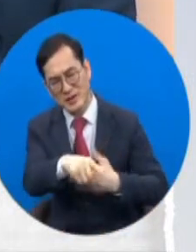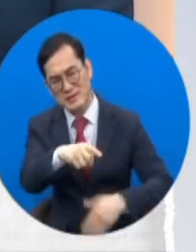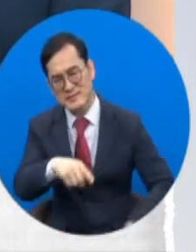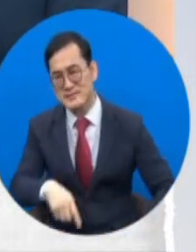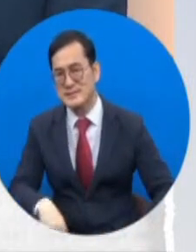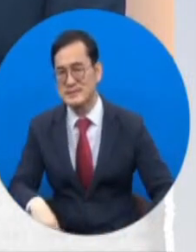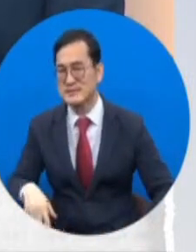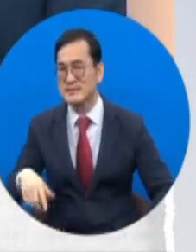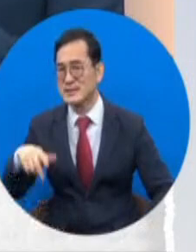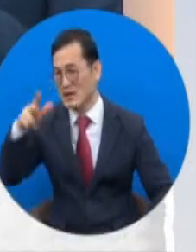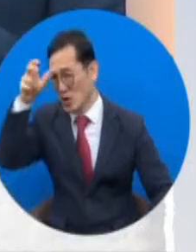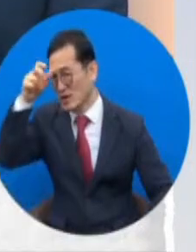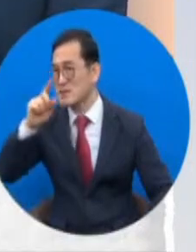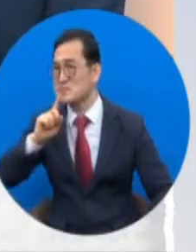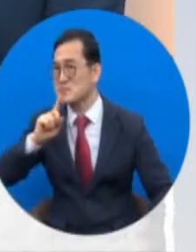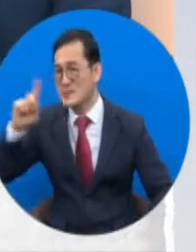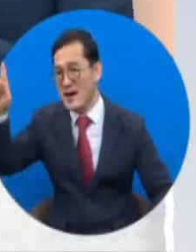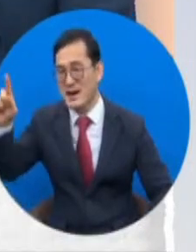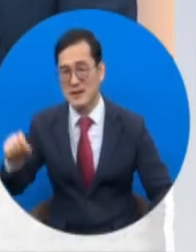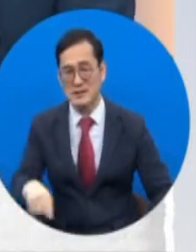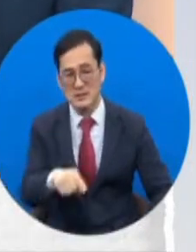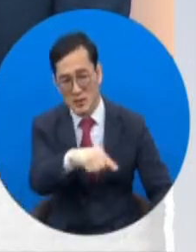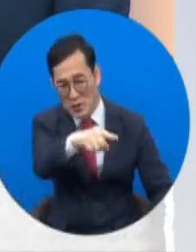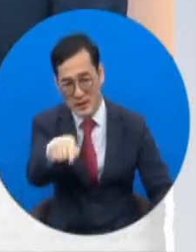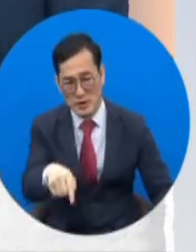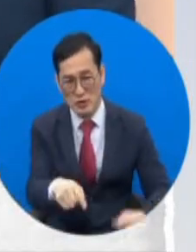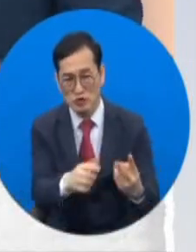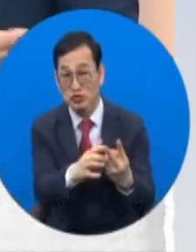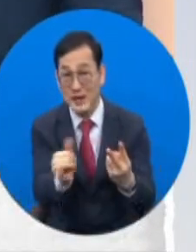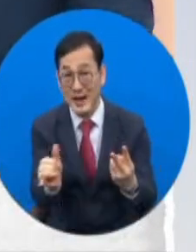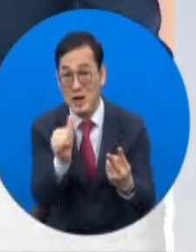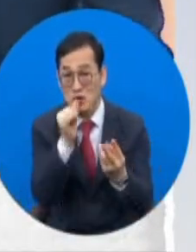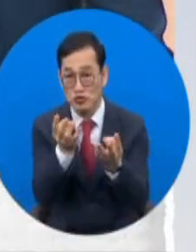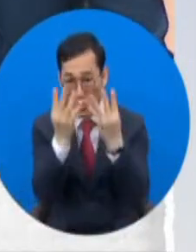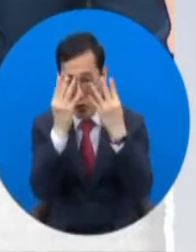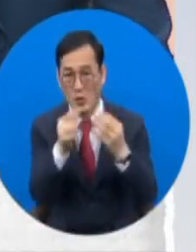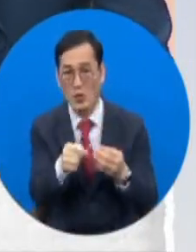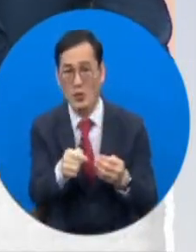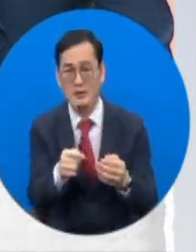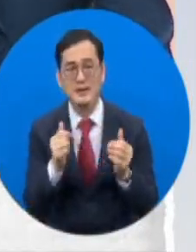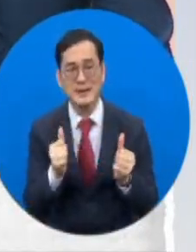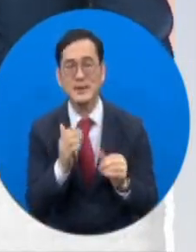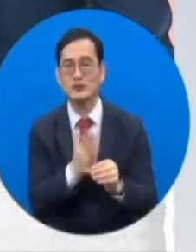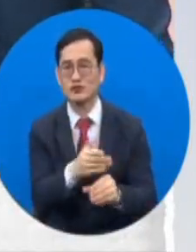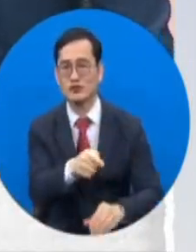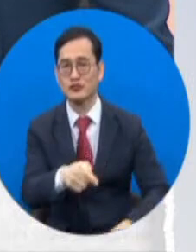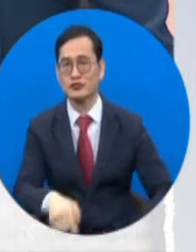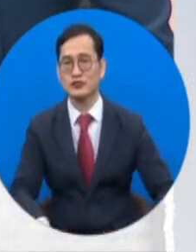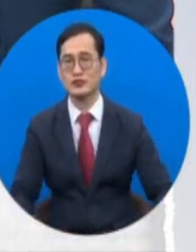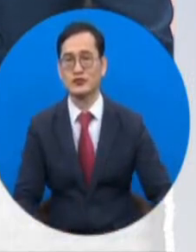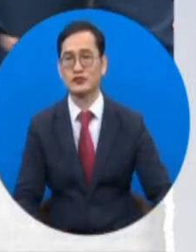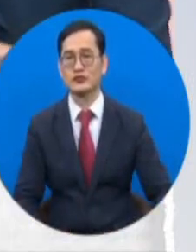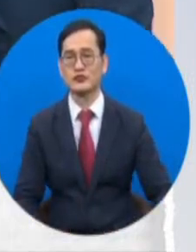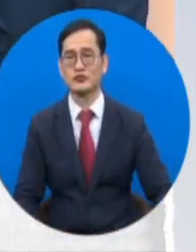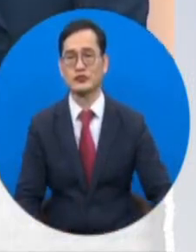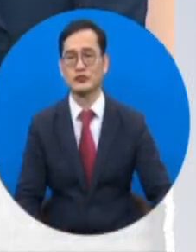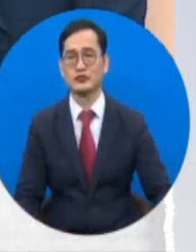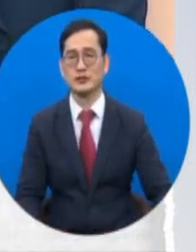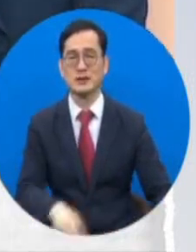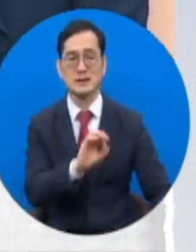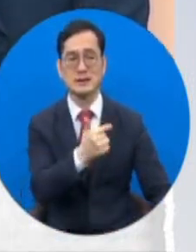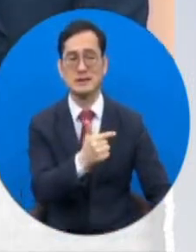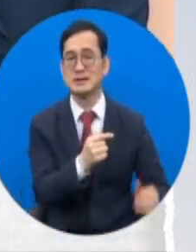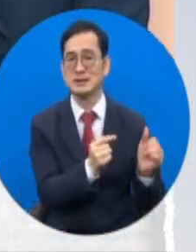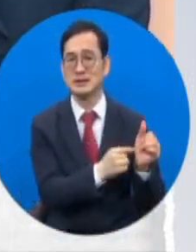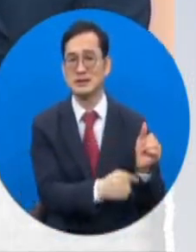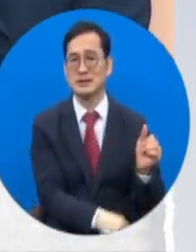이 관련자 2명이 구속 기소돼서 지금 선고를 기다리고 있는 상황입니다. 그렇다 보니까 이 과정에서 은수미 성남시장이